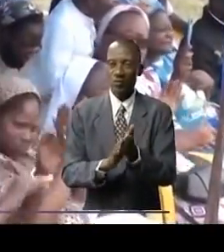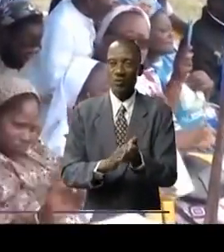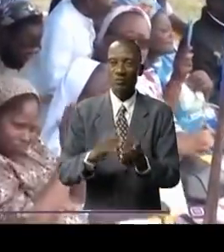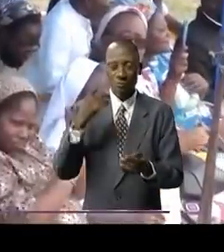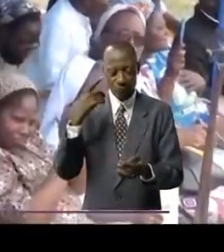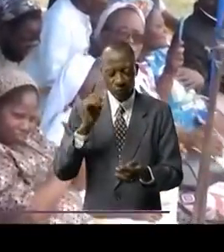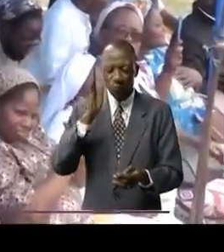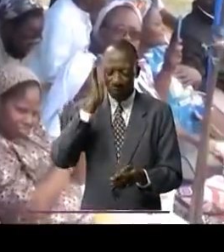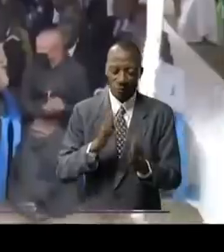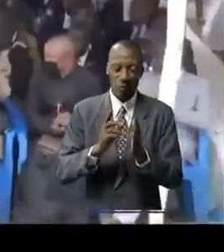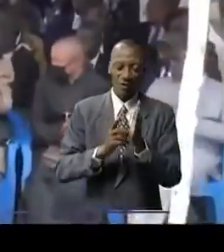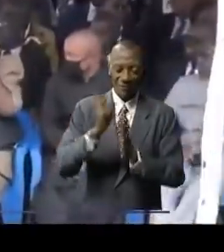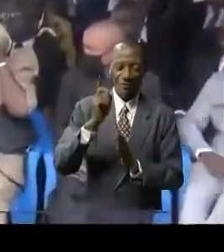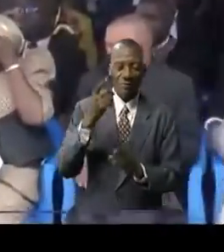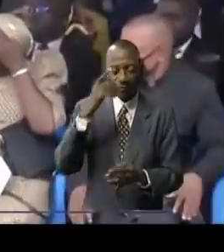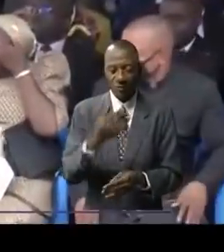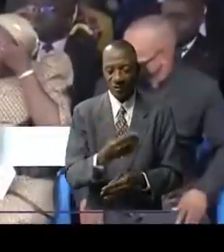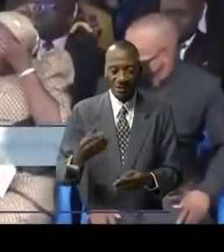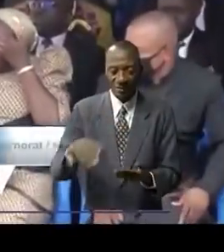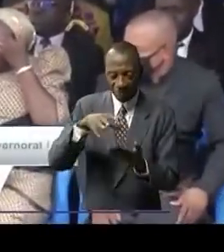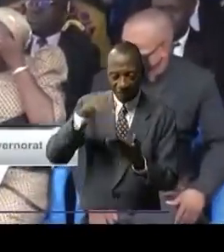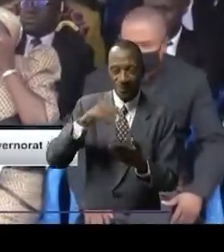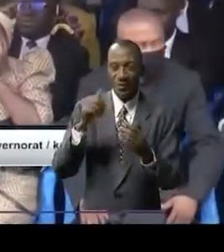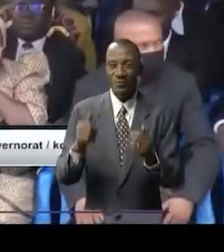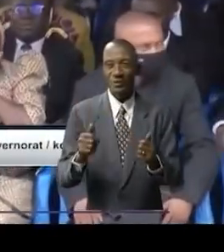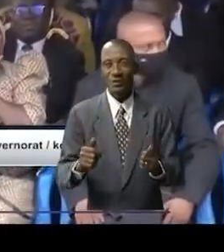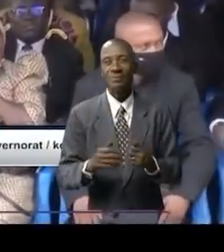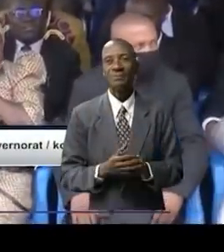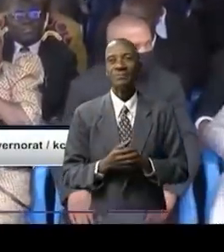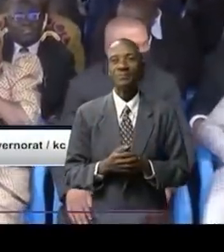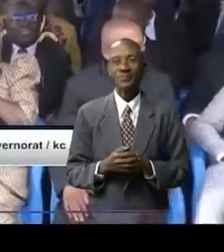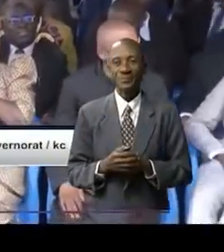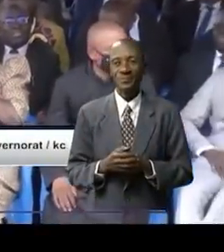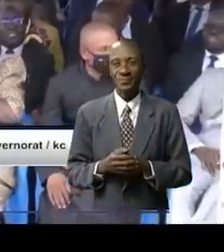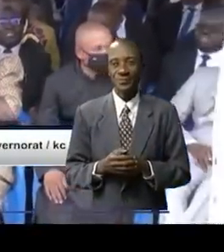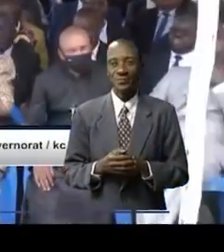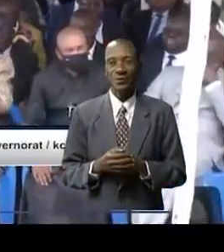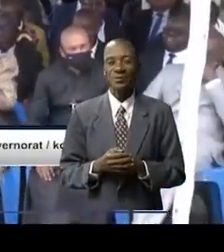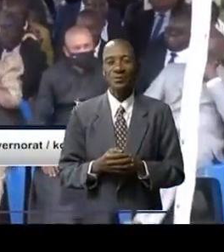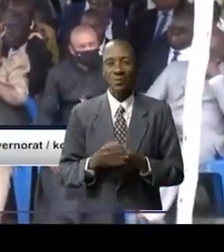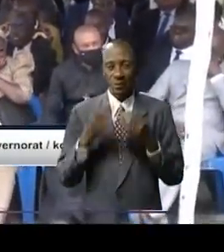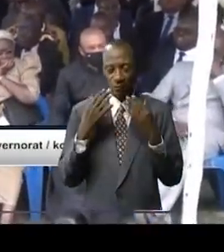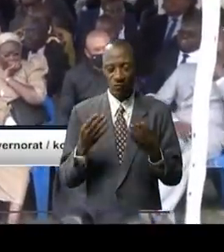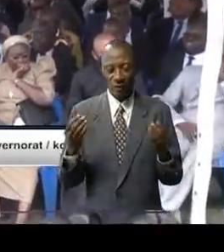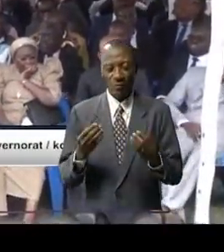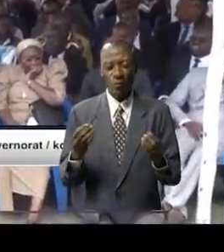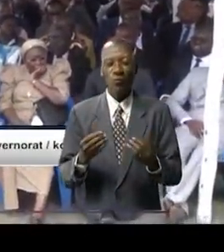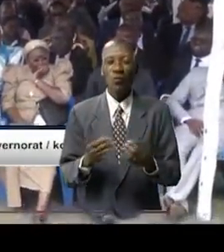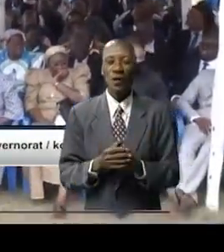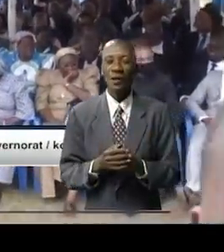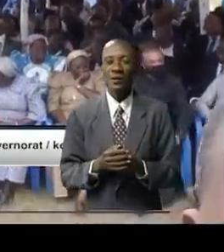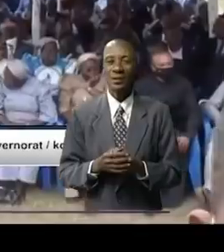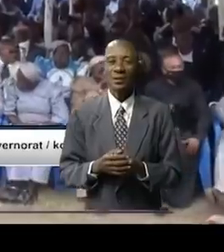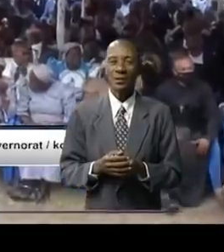par le tirage de la ligne haute tension et la participation à la réhabilitation de ces infrastructures, sans oublier